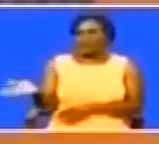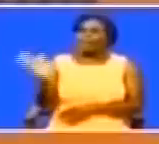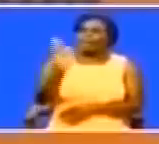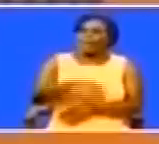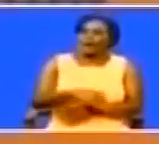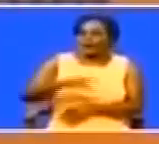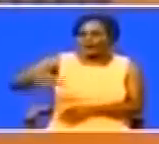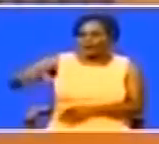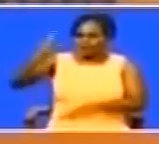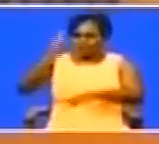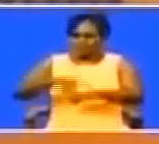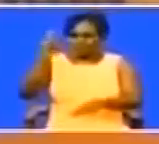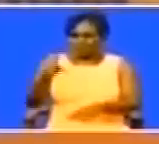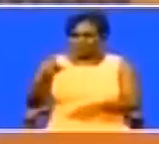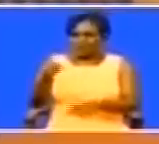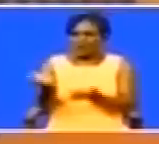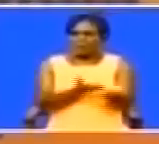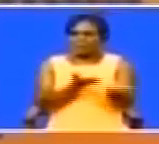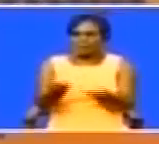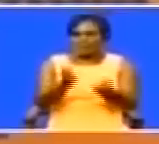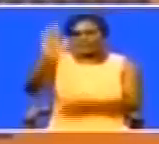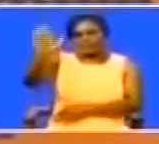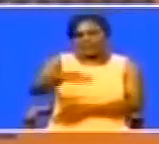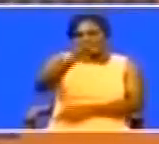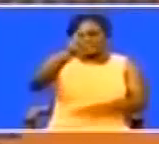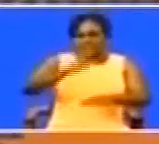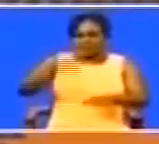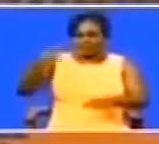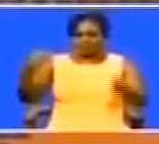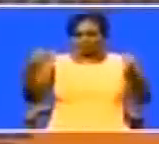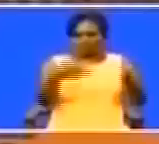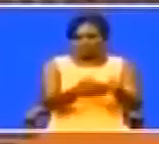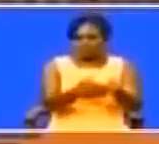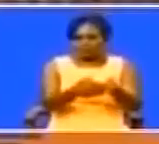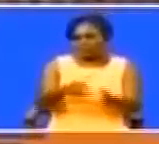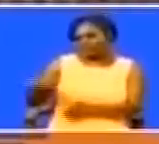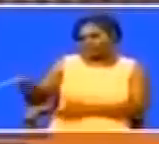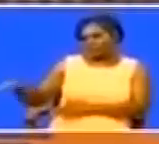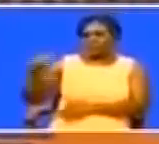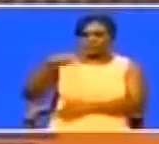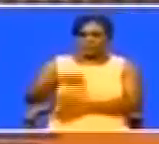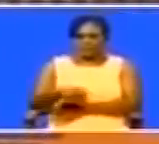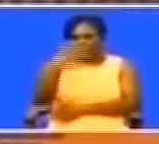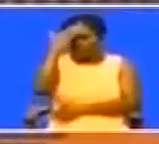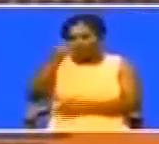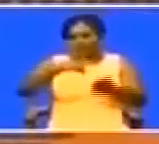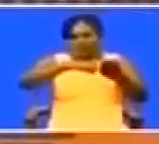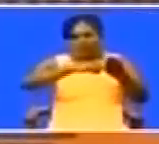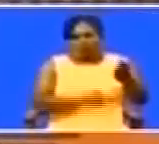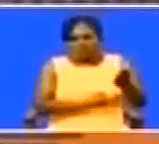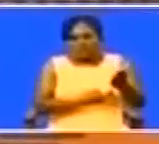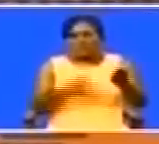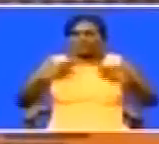katika kaunti ya Embu, ambapo shughuli katika bunge la kaunti ya Embu zilisitishwa mapema hii leo baada ya wanakandarasi kuzua